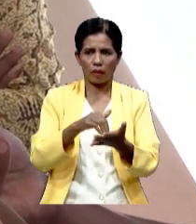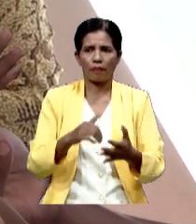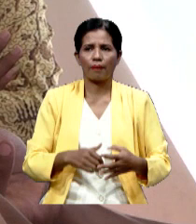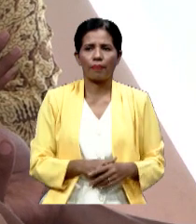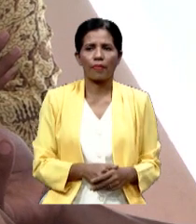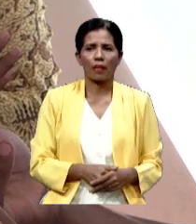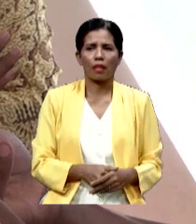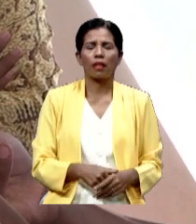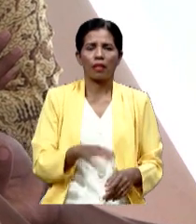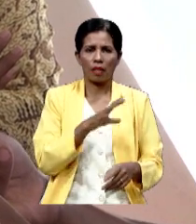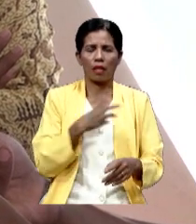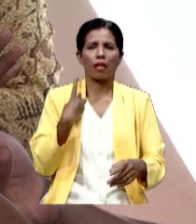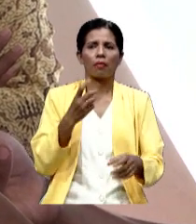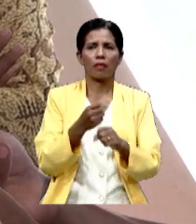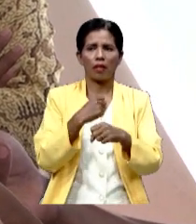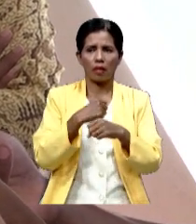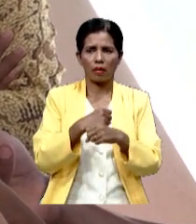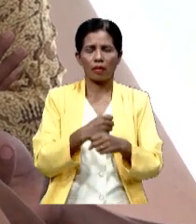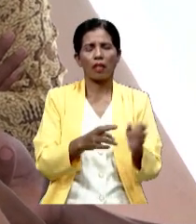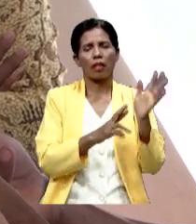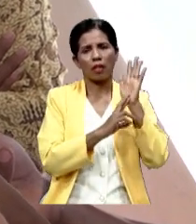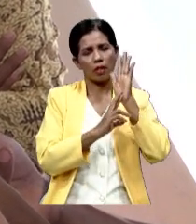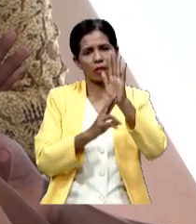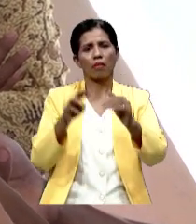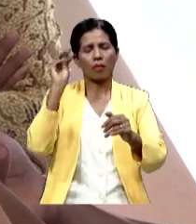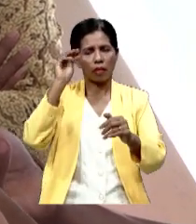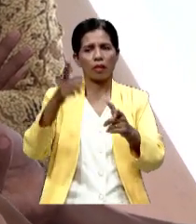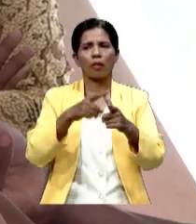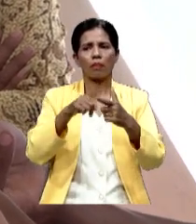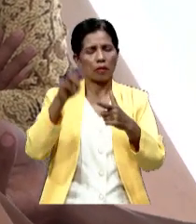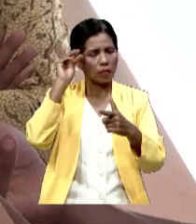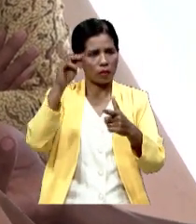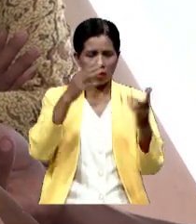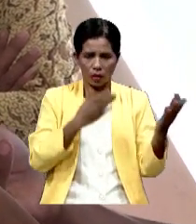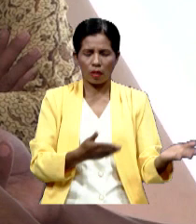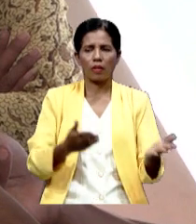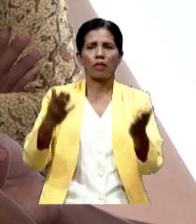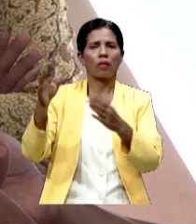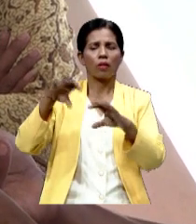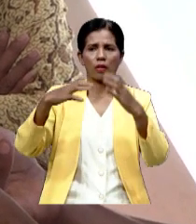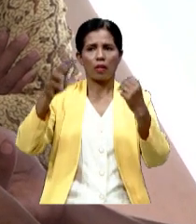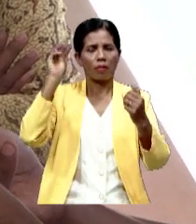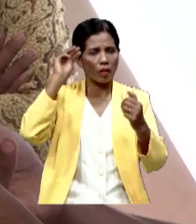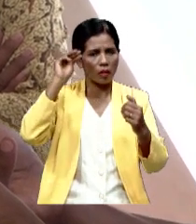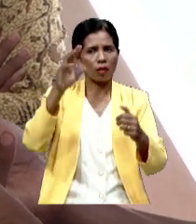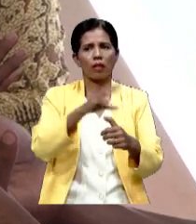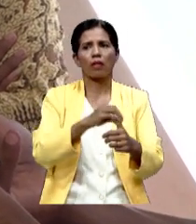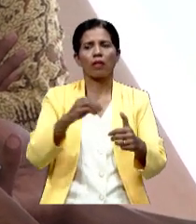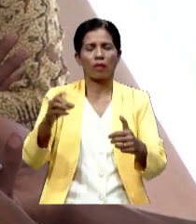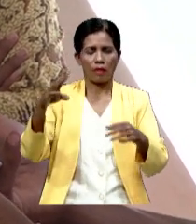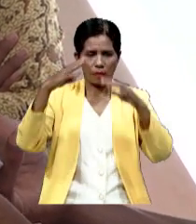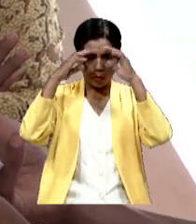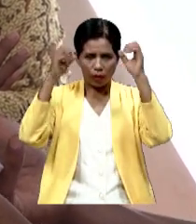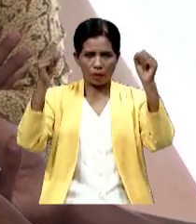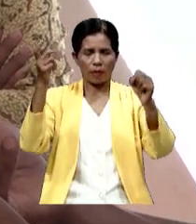ayat ini sih ini am sih hal tempat pun sih hasil relator berminister, pun minister konsertai sih luar bapak konsejen minister, bah sosialis presiden,